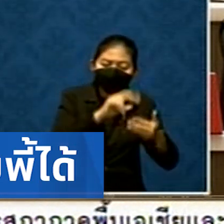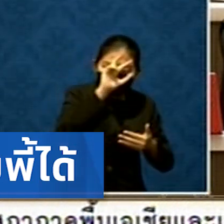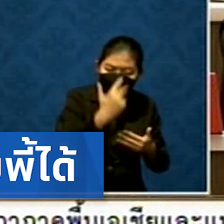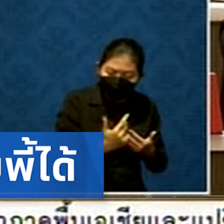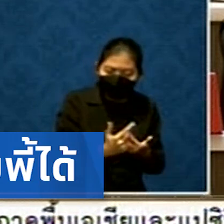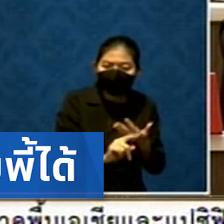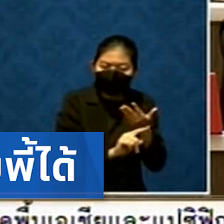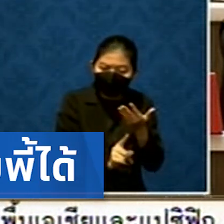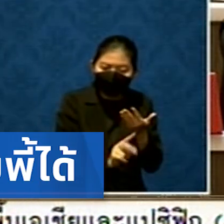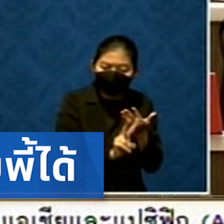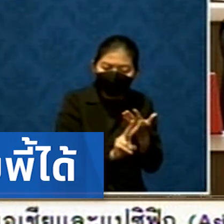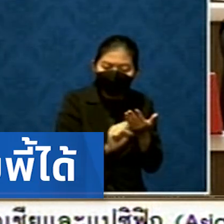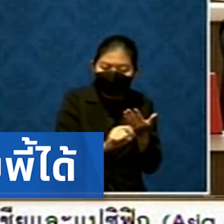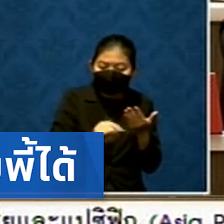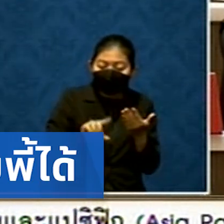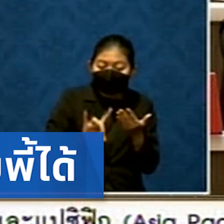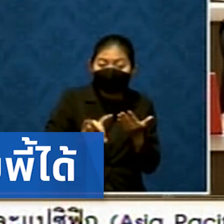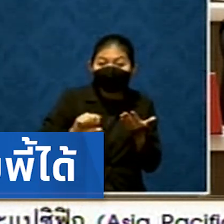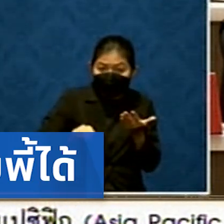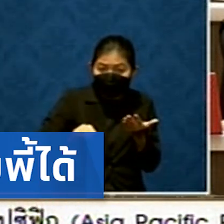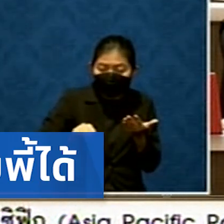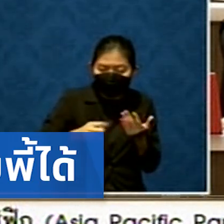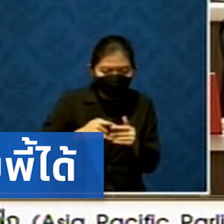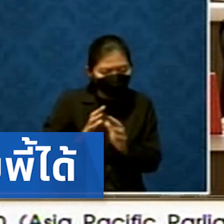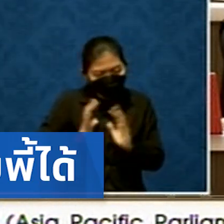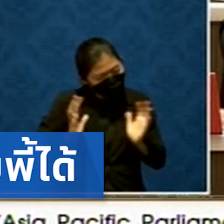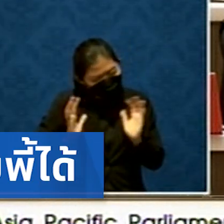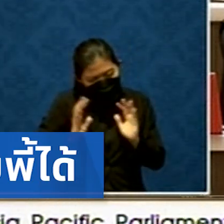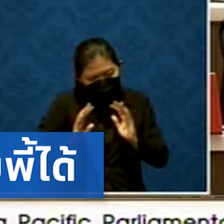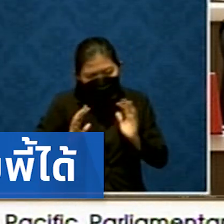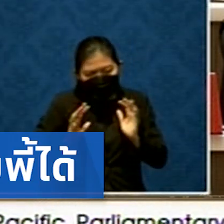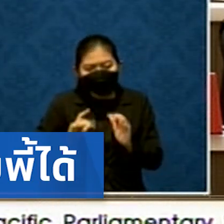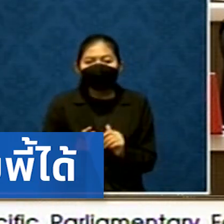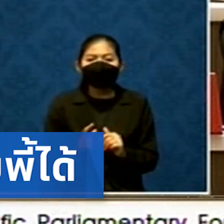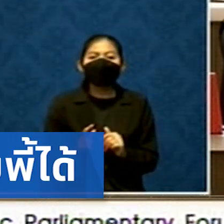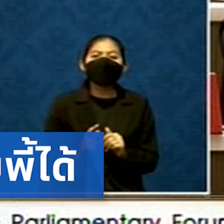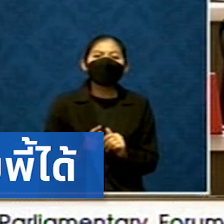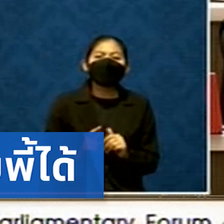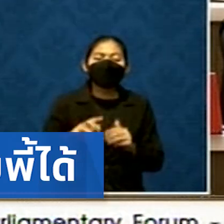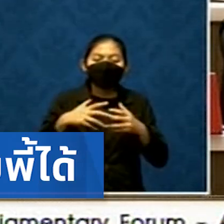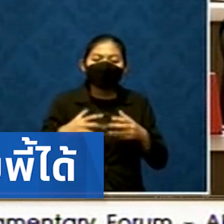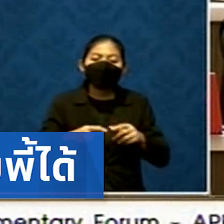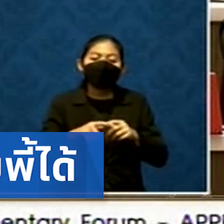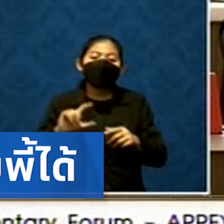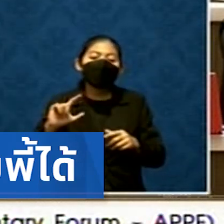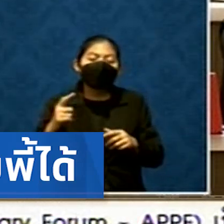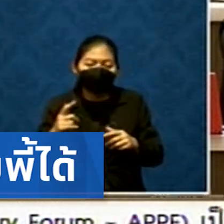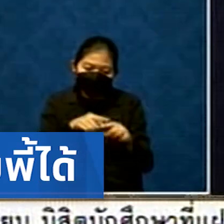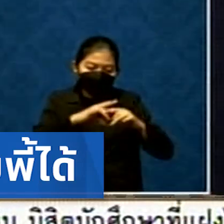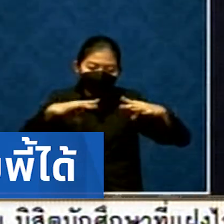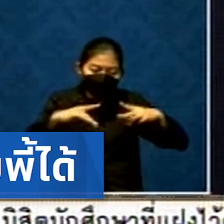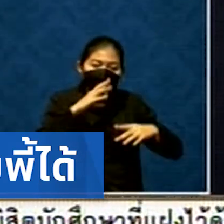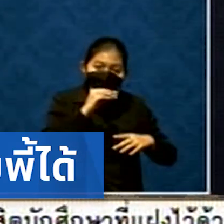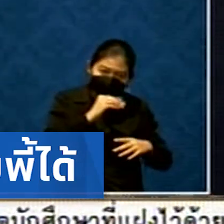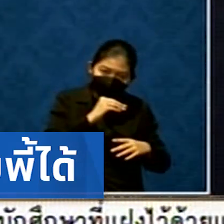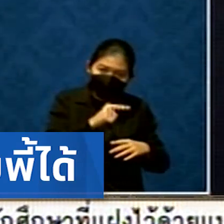200,000 ถึง 800,000 บาทต่อกิโลแล้วและมีเยอะมากบริเวณแถว RCA แถวทองหล่อแถวตรอกข้าวสารเ